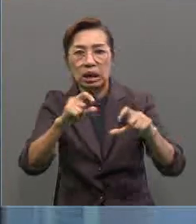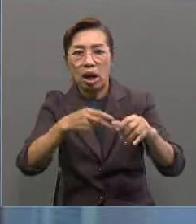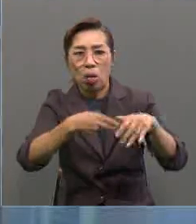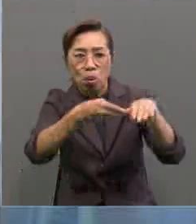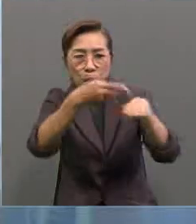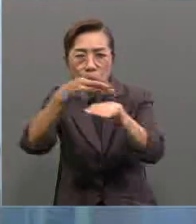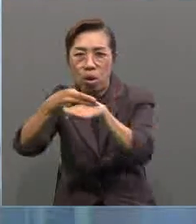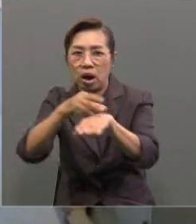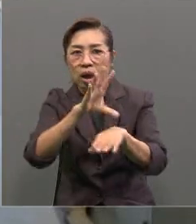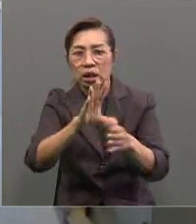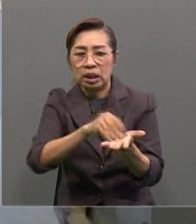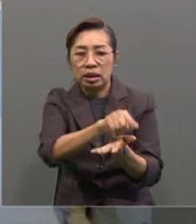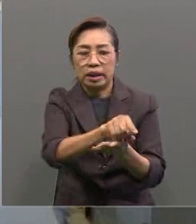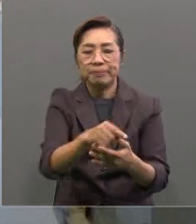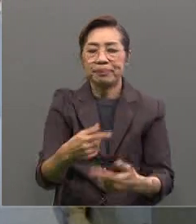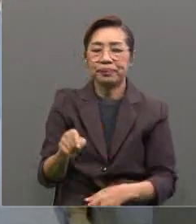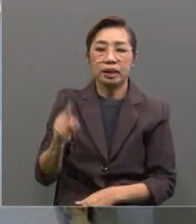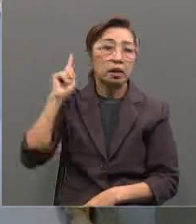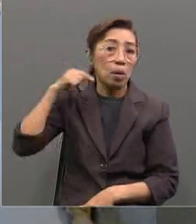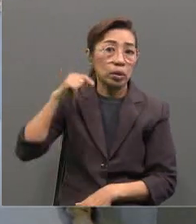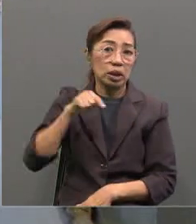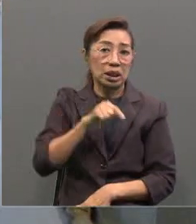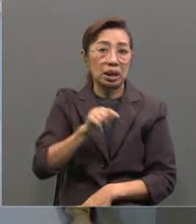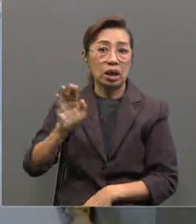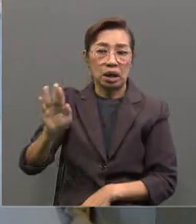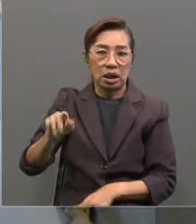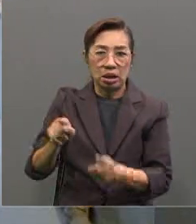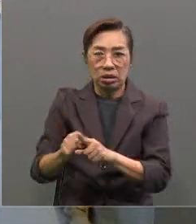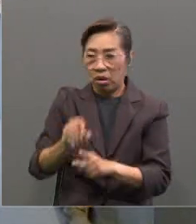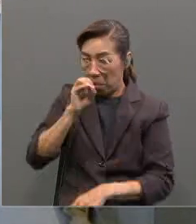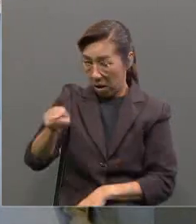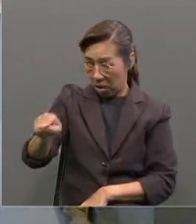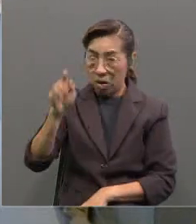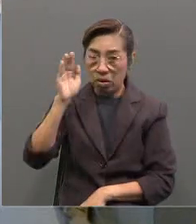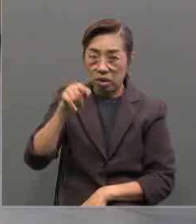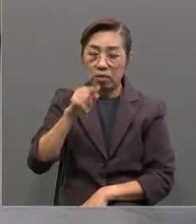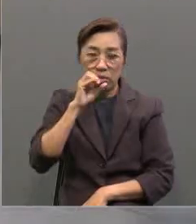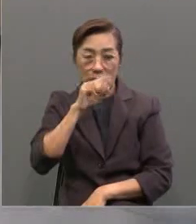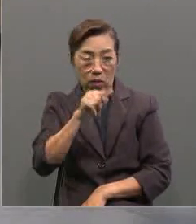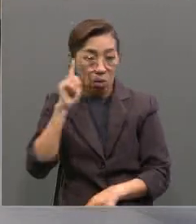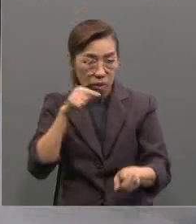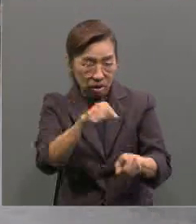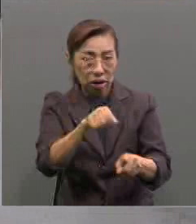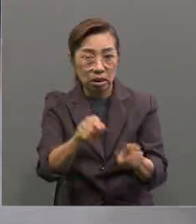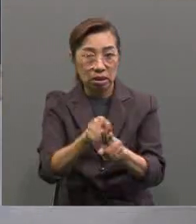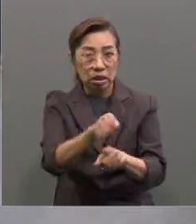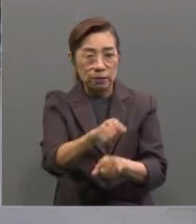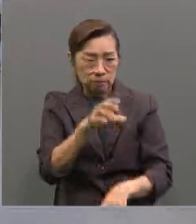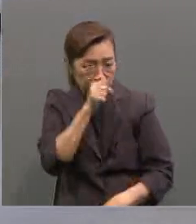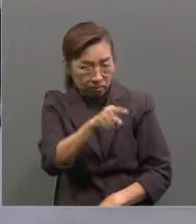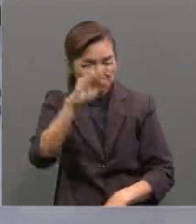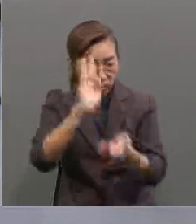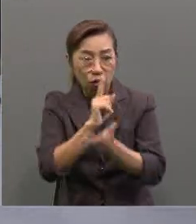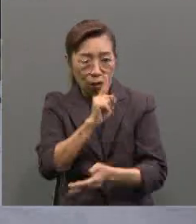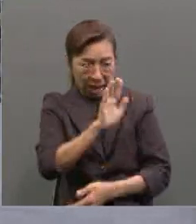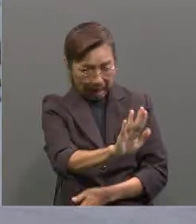ดีตภรรยาของอดีตอธิบดี DSI ได้บังคับขู่เข็นให้ผู้เสียหายนั้นเปิดเผยเรื่องที่เกิดขึ้นและห้ามแจ้งความด้ว